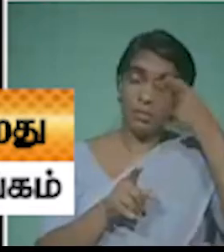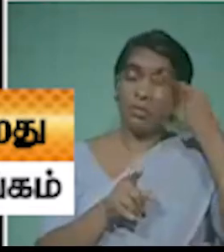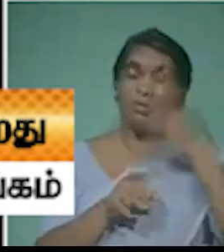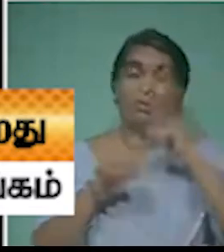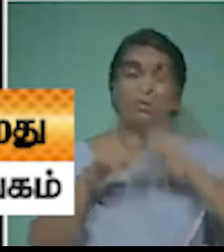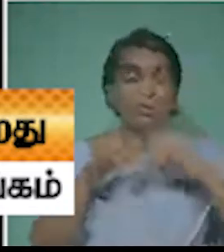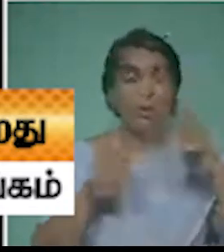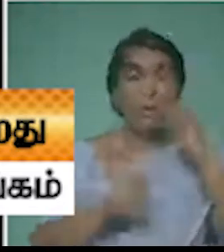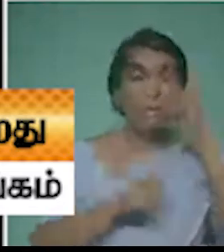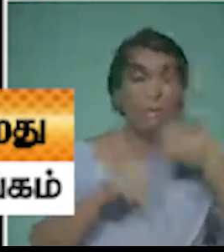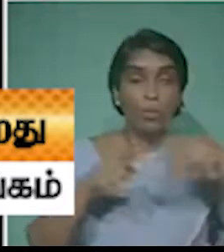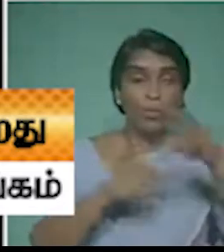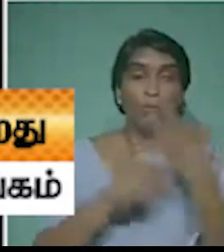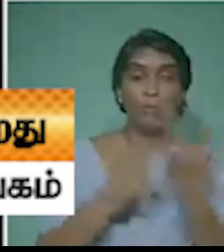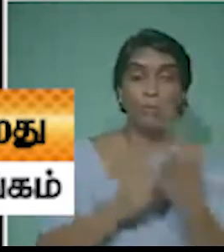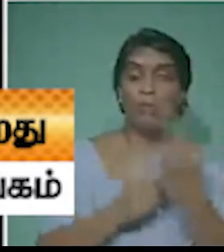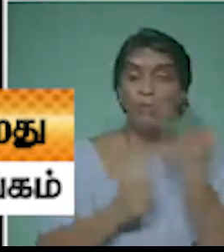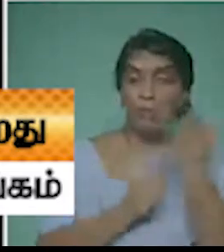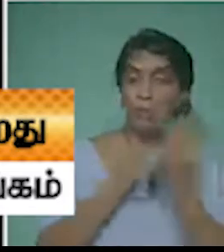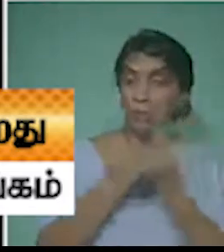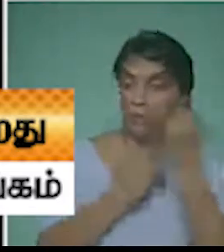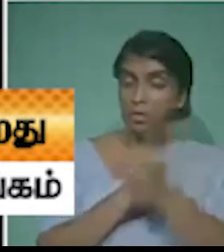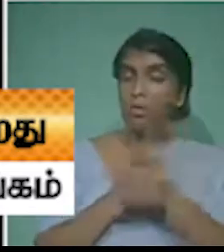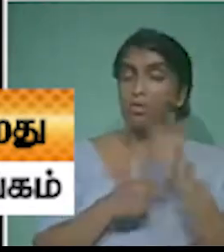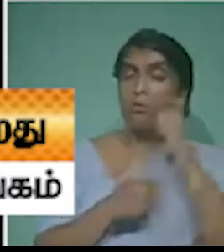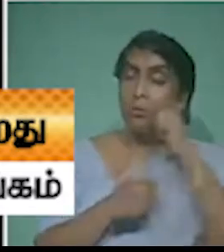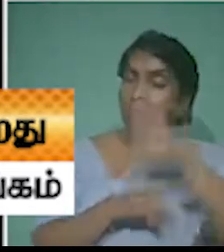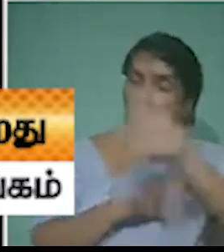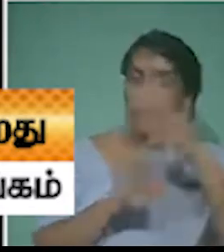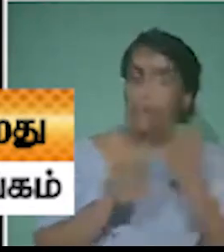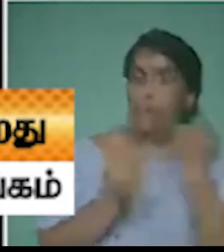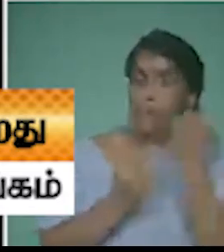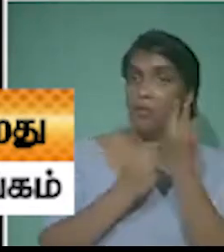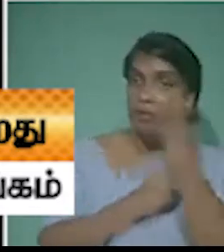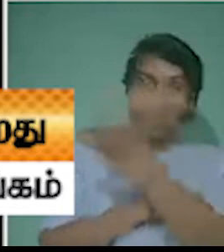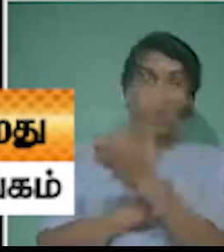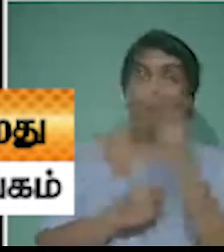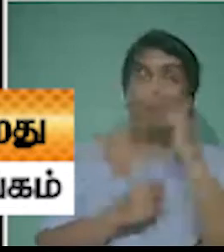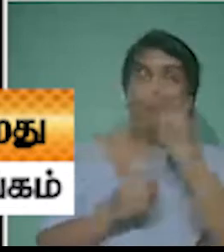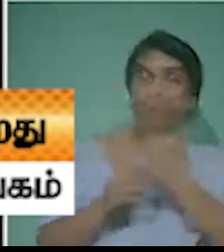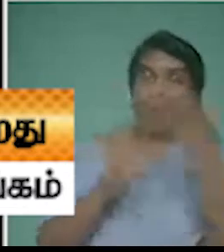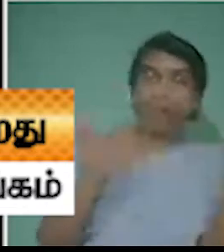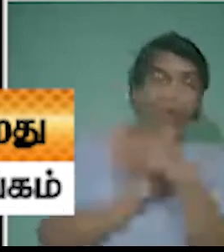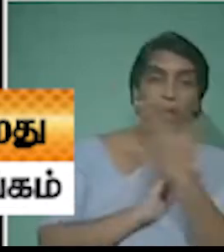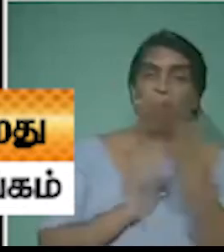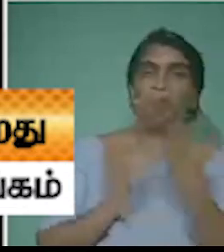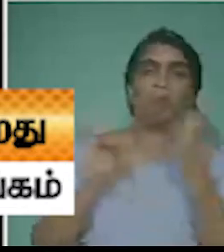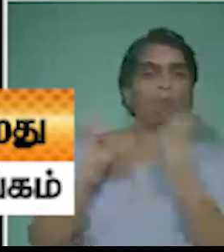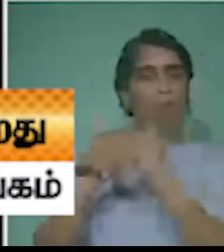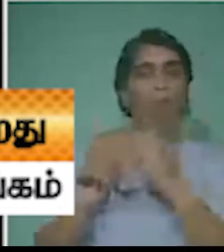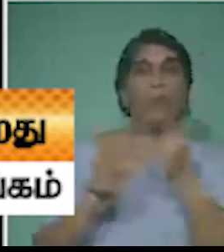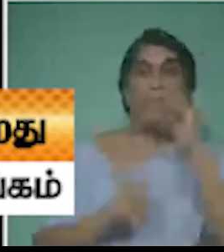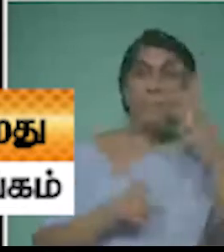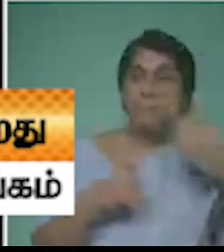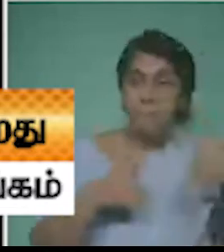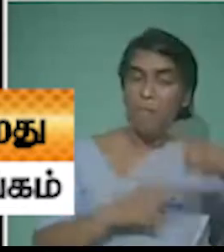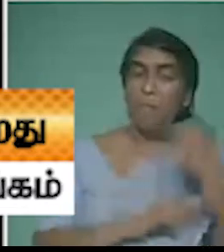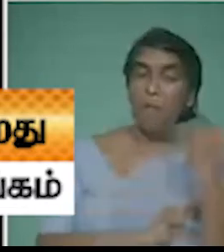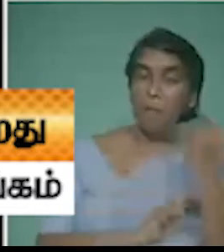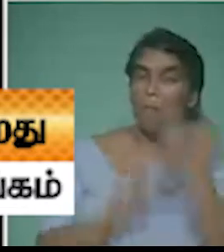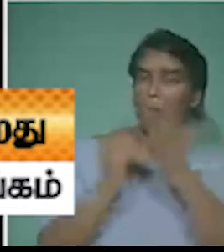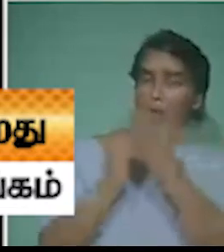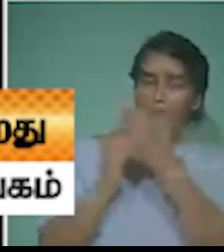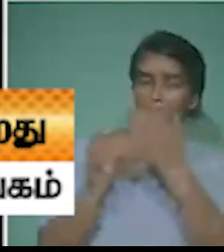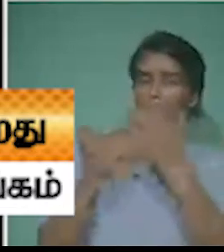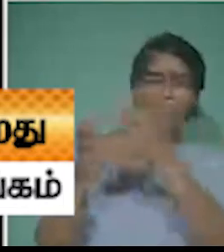குறைவான வாக்குகளையே பெற்றுக்கொண்டார். எனவே பொருளாதாரத்தில் குறிப்பிடத்தக்க முன்னேற்றத்தை எட்ட வேண்டுமாயின் புதிய தேர்தல் ஒன்றின் வாயிலாக மக்களின் ஆணை பெறப்பட